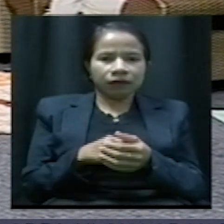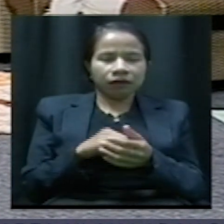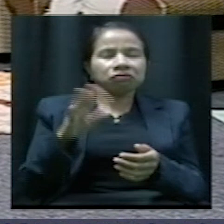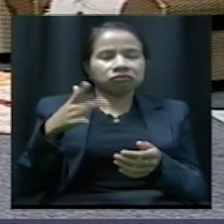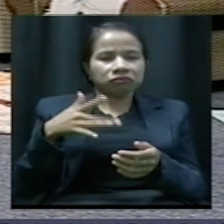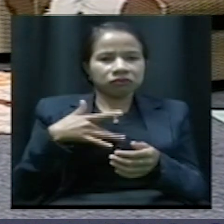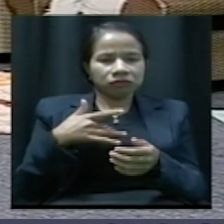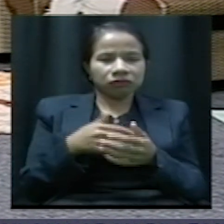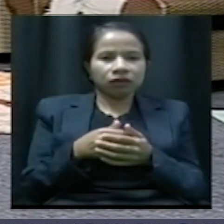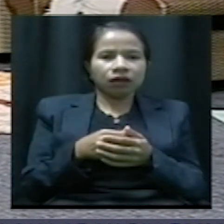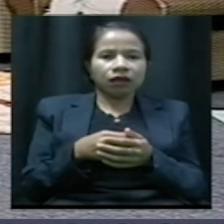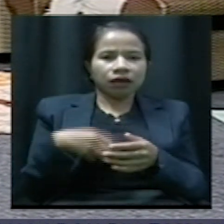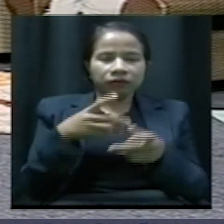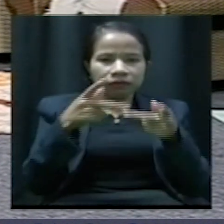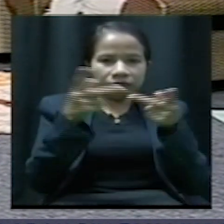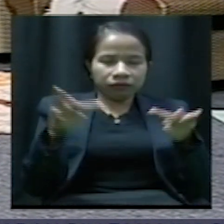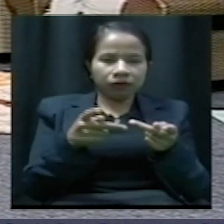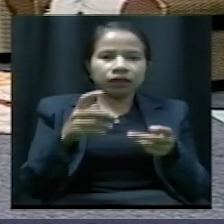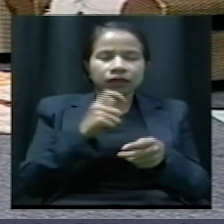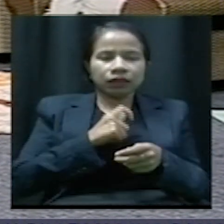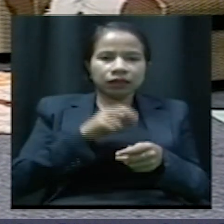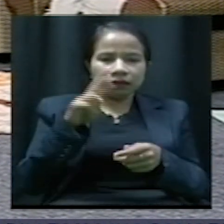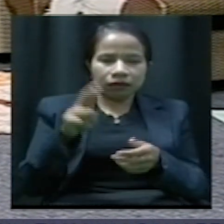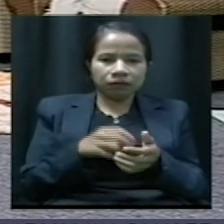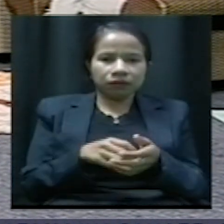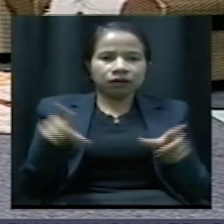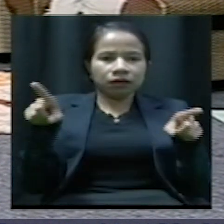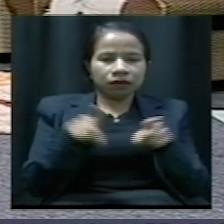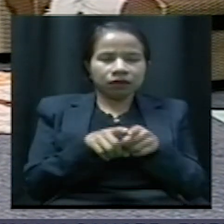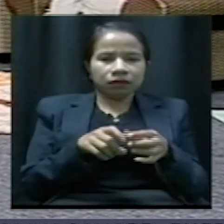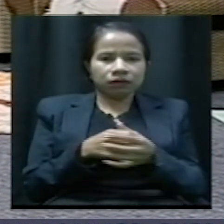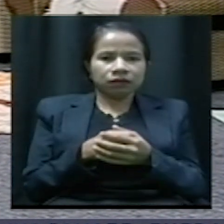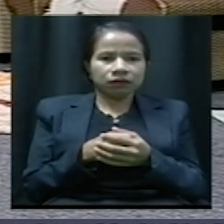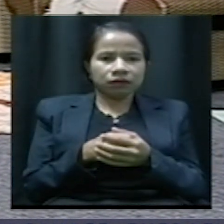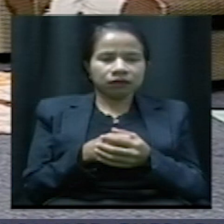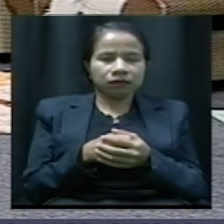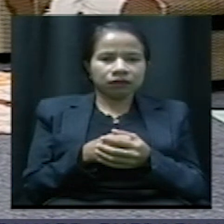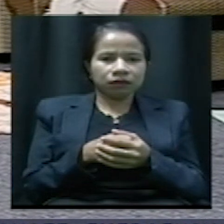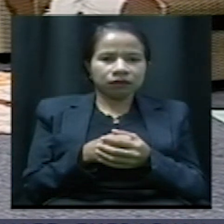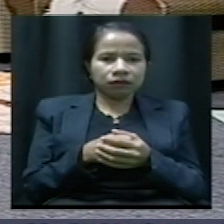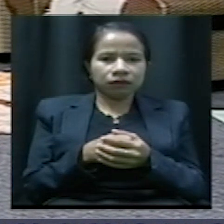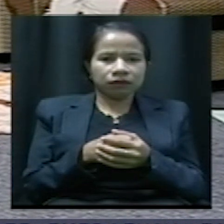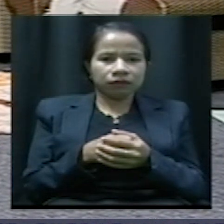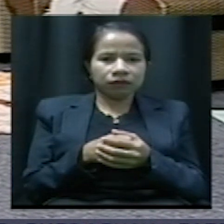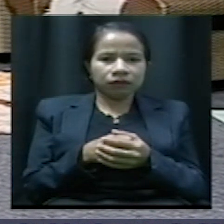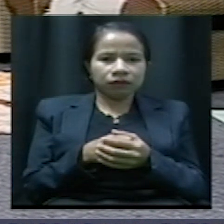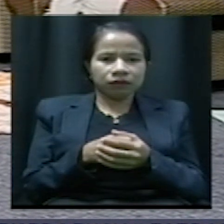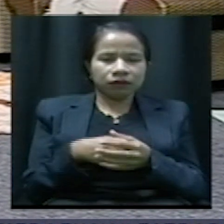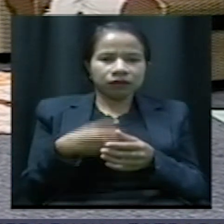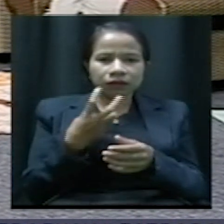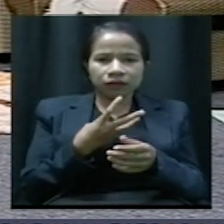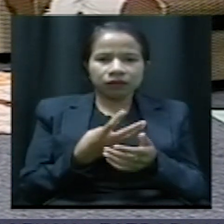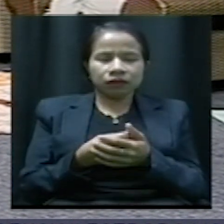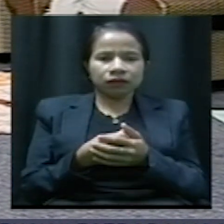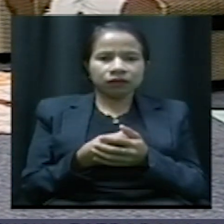nih saya introtiver, nih saya mau instansi sewa, itu nih gubernur maga investe, itu